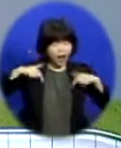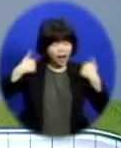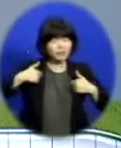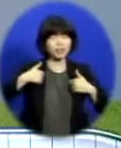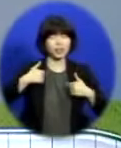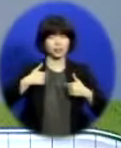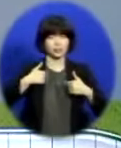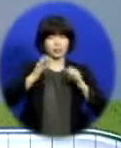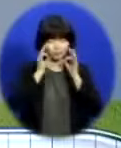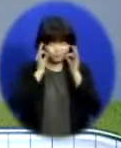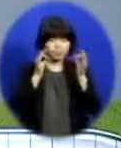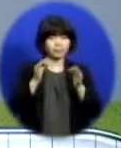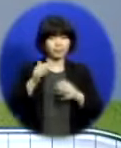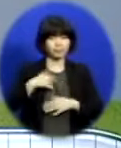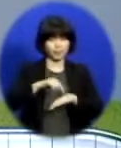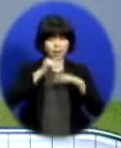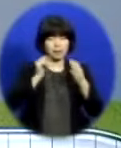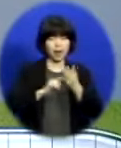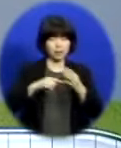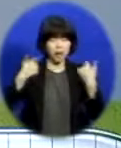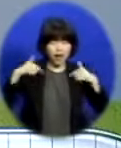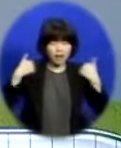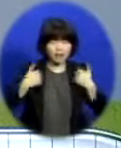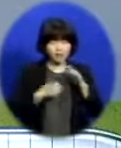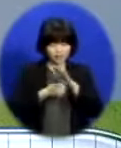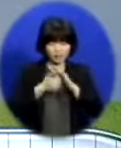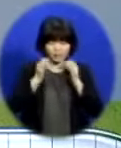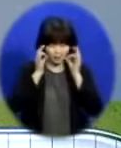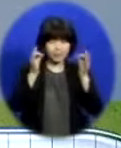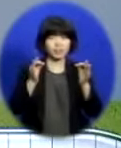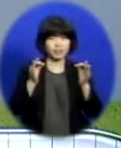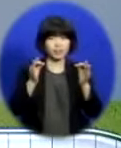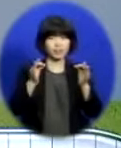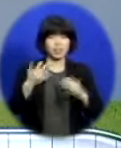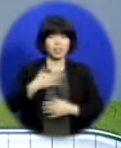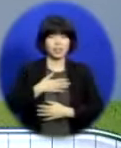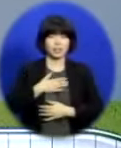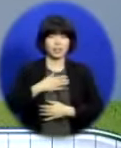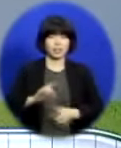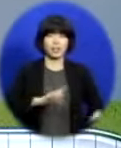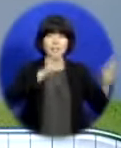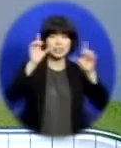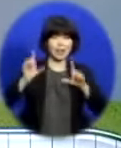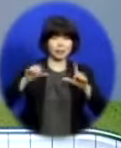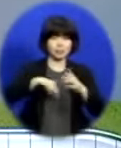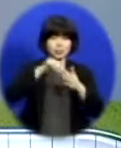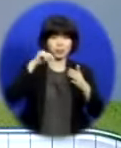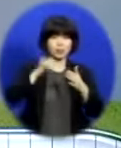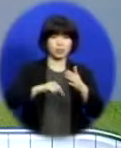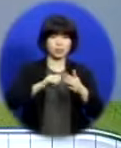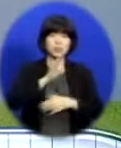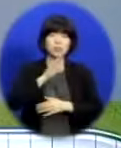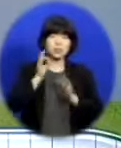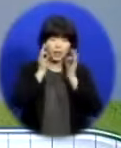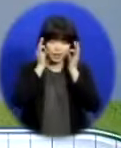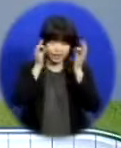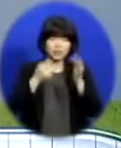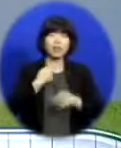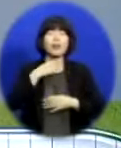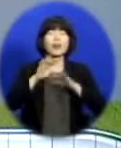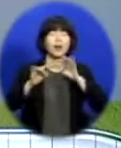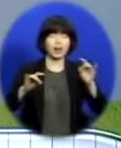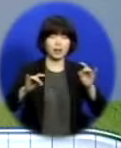심령은 언제나 갈급합니다 제가 제 삶속에서 정말 간절하고 갈급했던